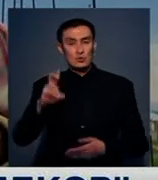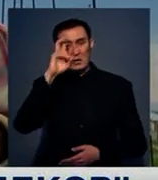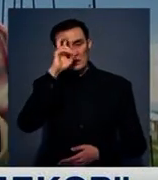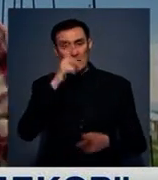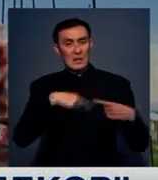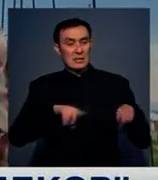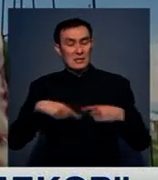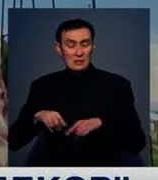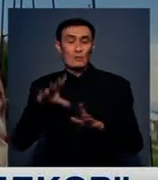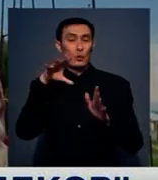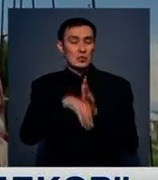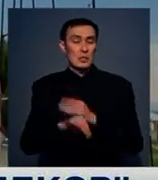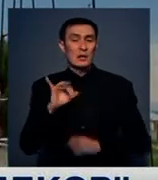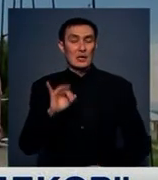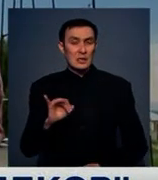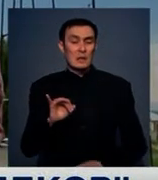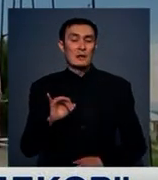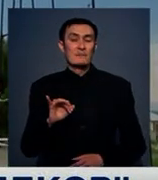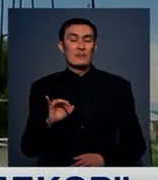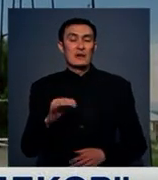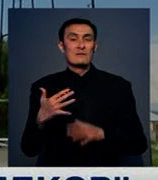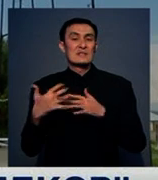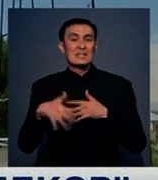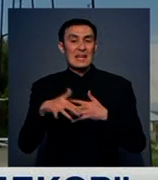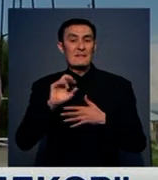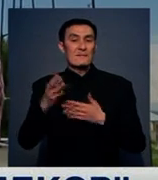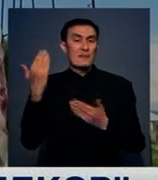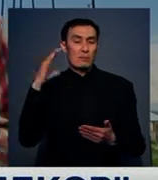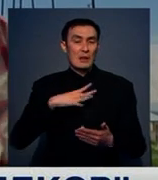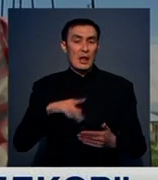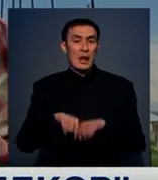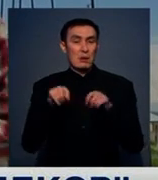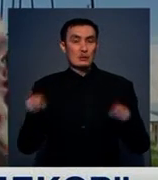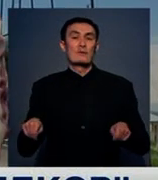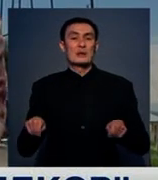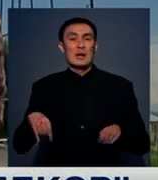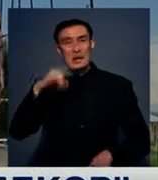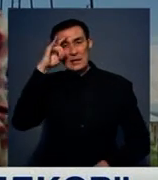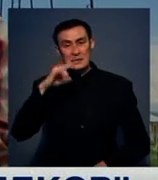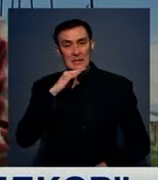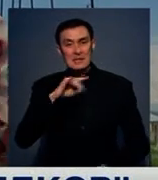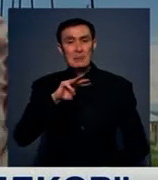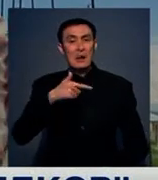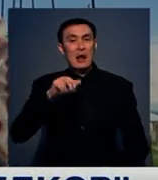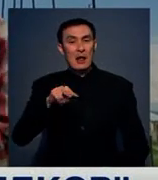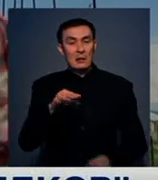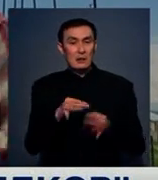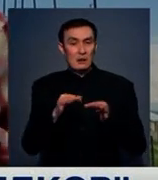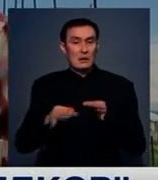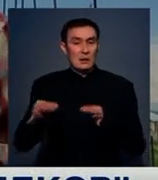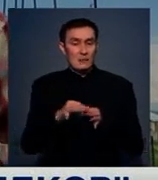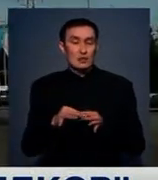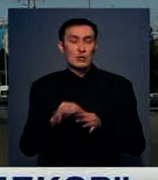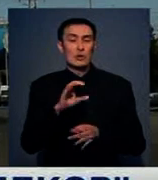государственные образования. В том числе и в Средневековье был образован казахский махал, а потом